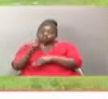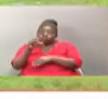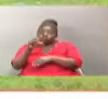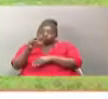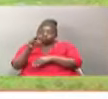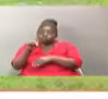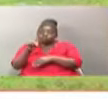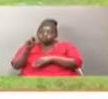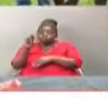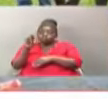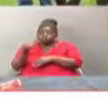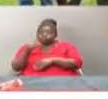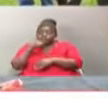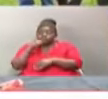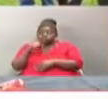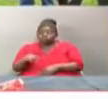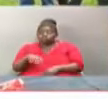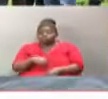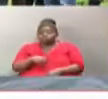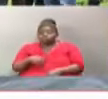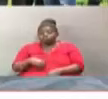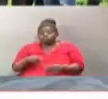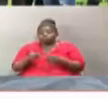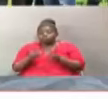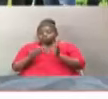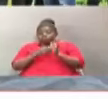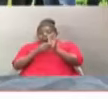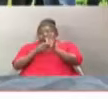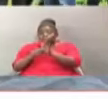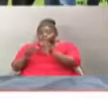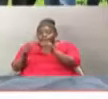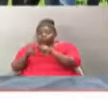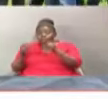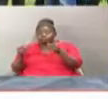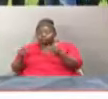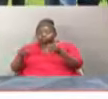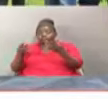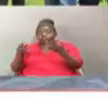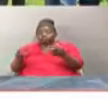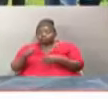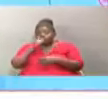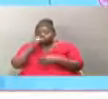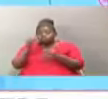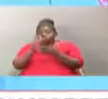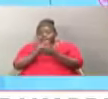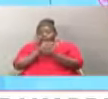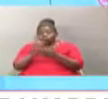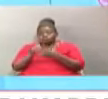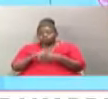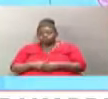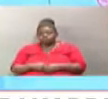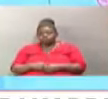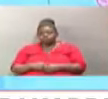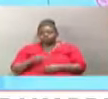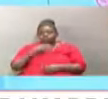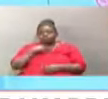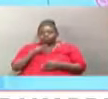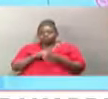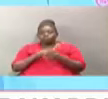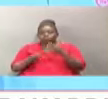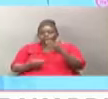mwalo guno Salongo Sulaiman Kaweesa naye azanjulidde abavubi era ne zibaagibwa ennyama n'egabibwa. Twala omukisa okutegeeza